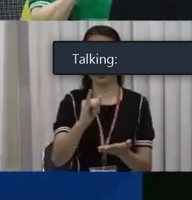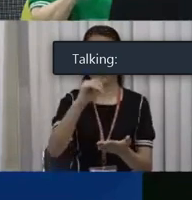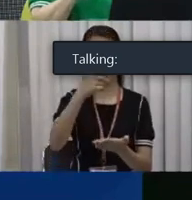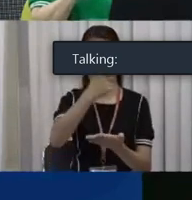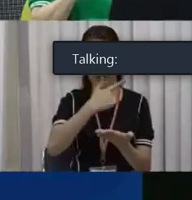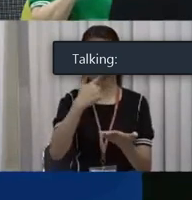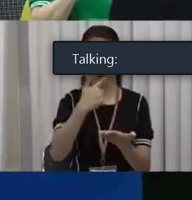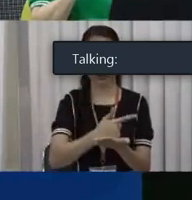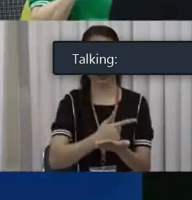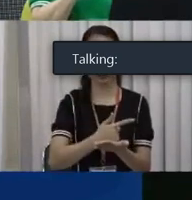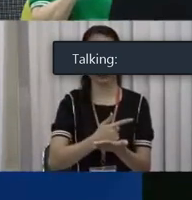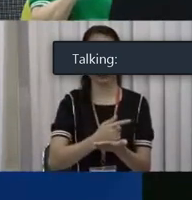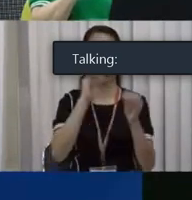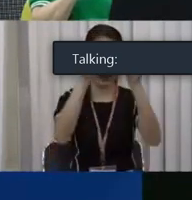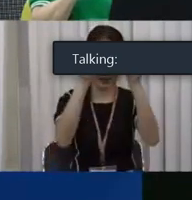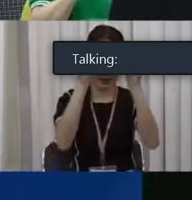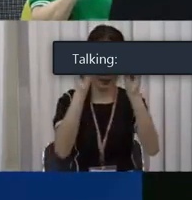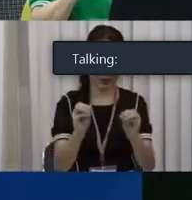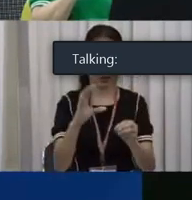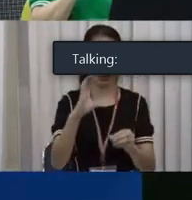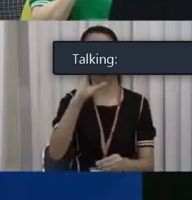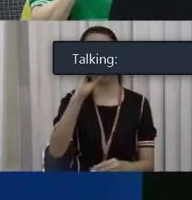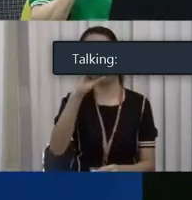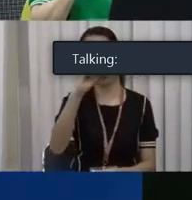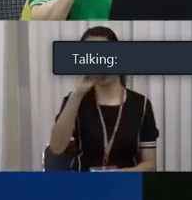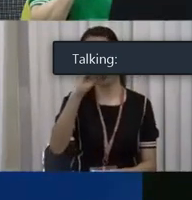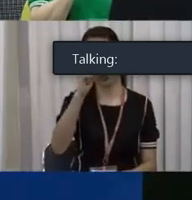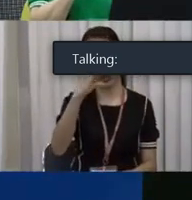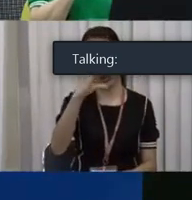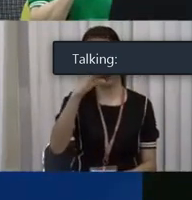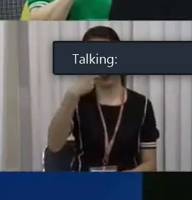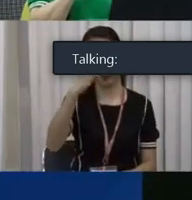Sa atong mga workers, naapod tayo gipahigayon nga mga